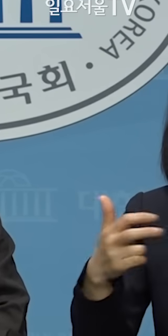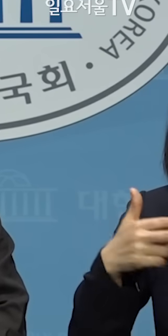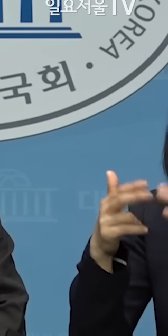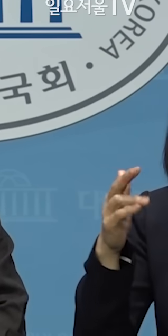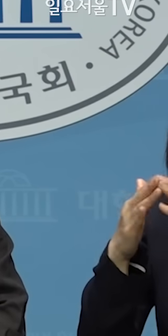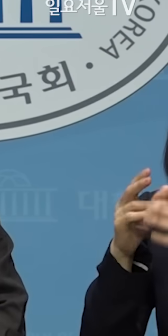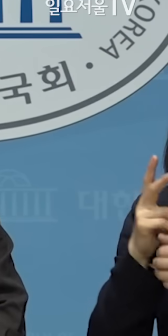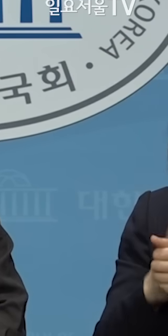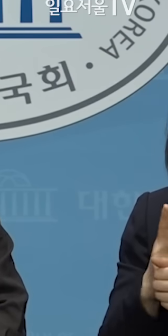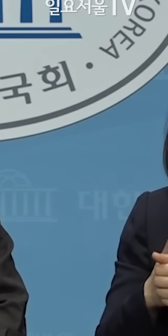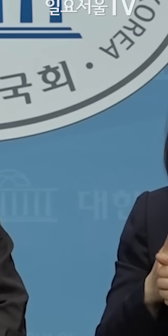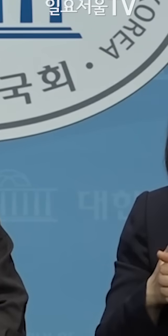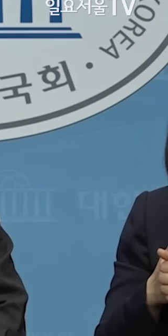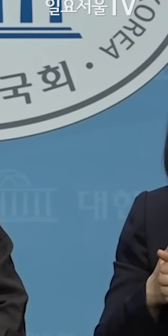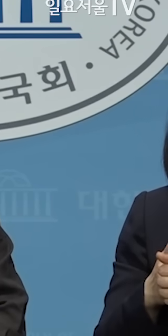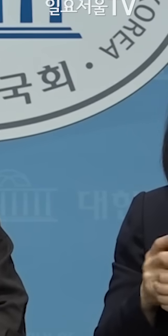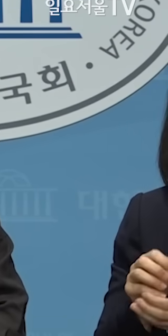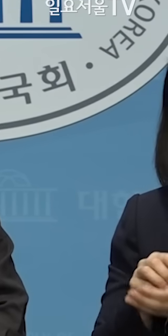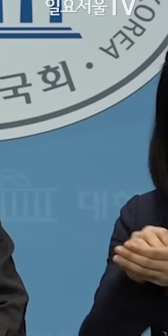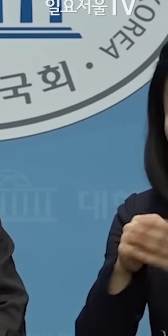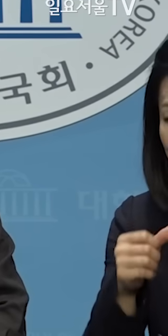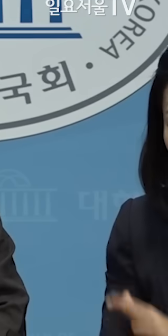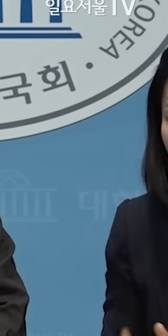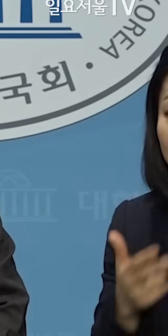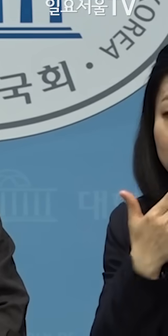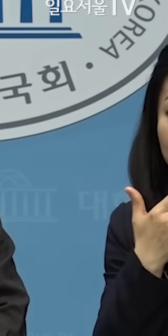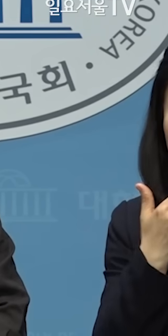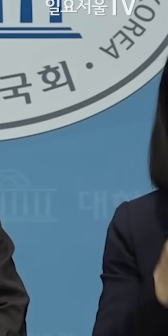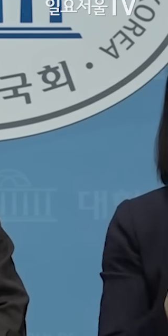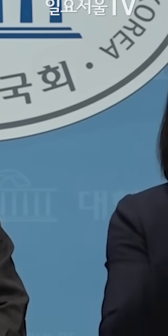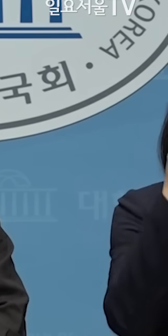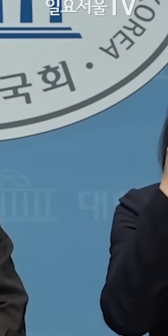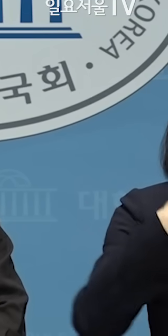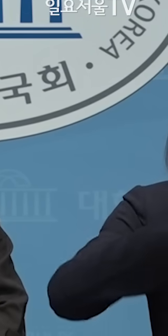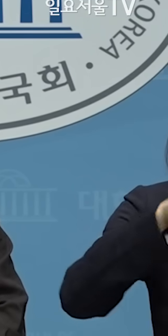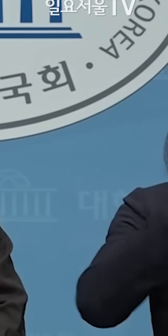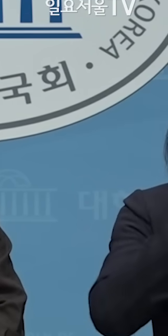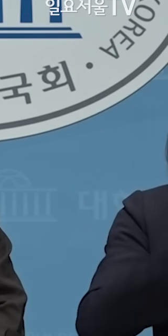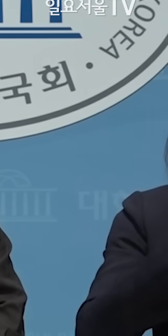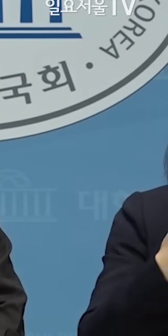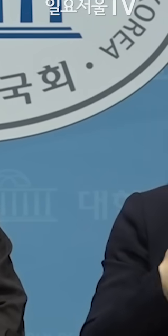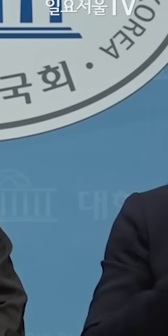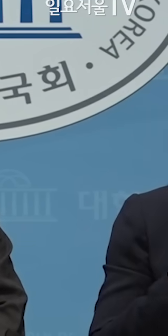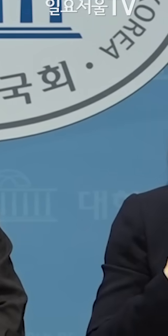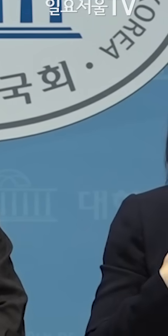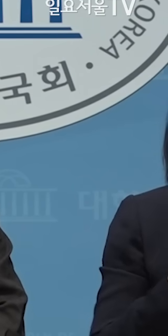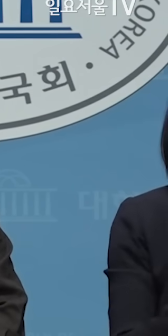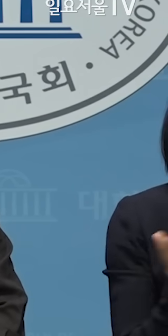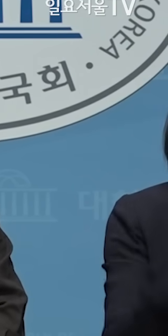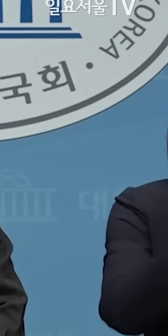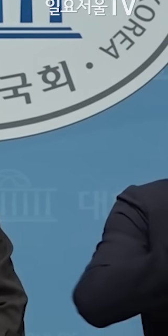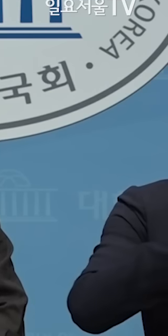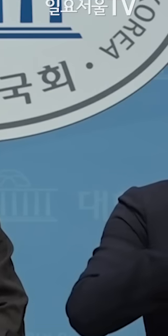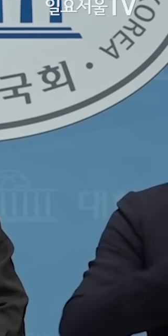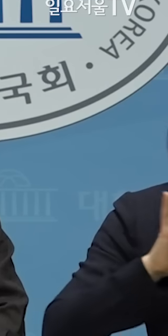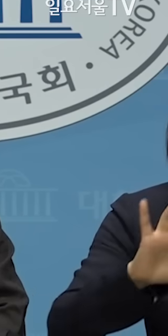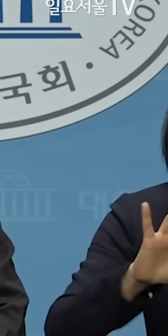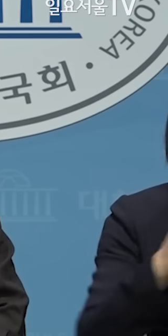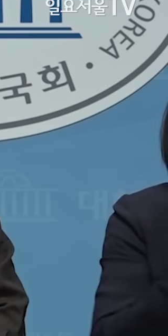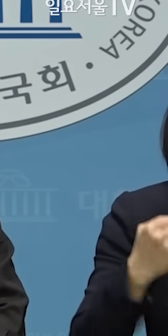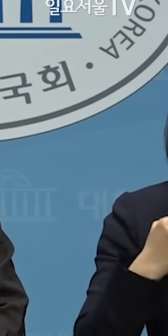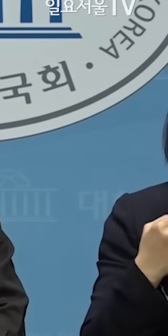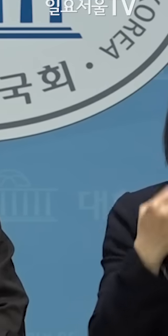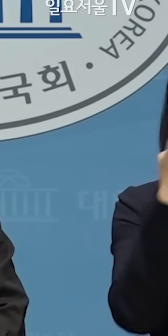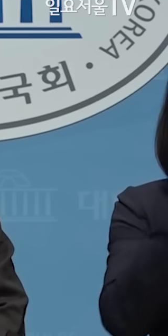떨어진 건 없다 감옥에 가면 가서 못 익었던 책을 입고 푸쉬업과 스쿼트 플랭크를 하면서 건강